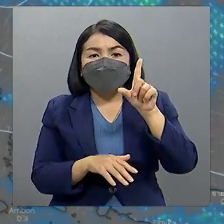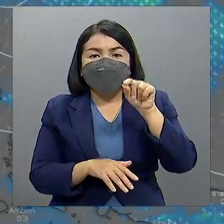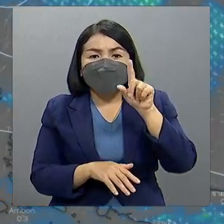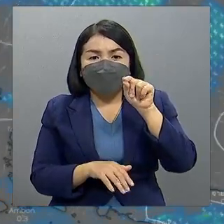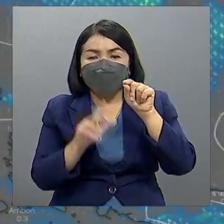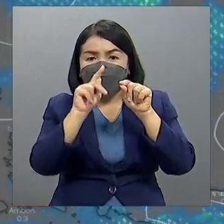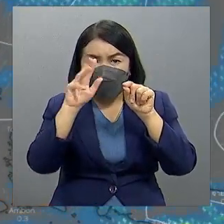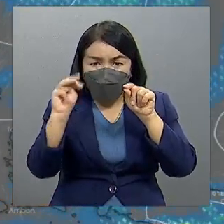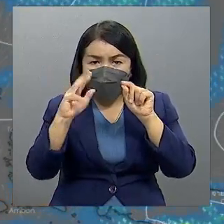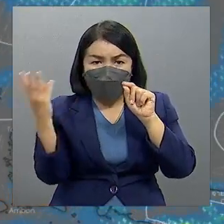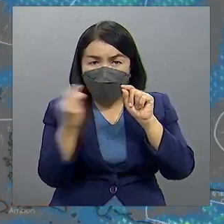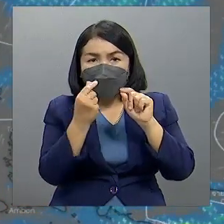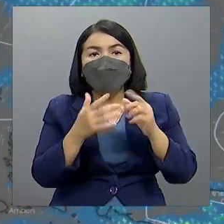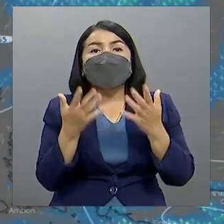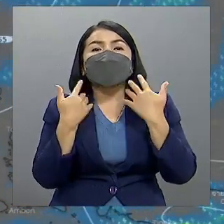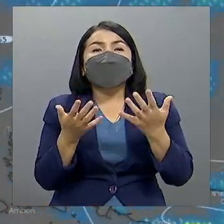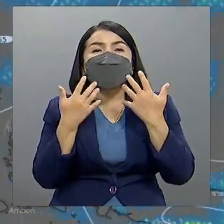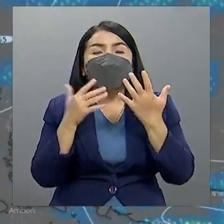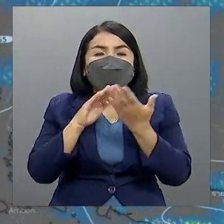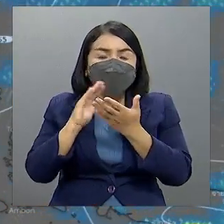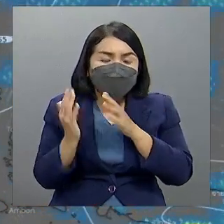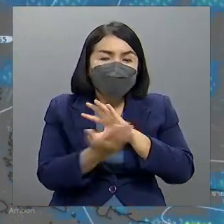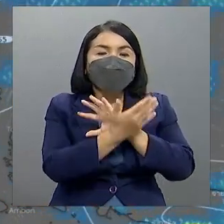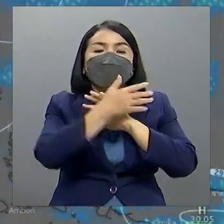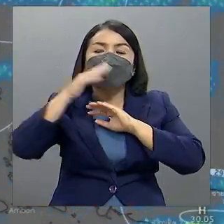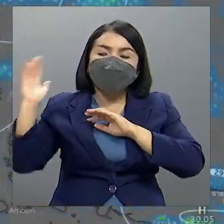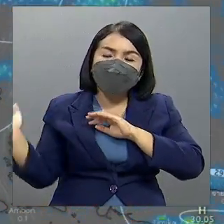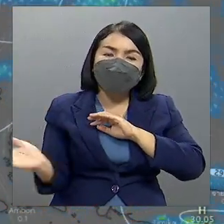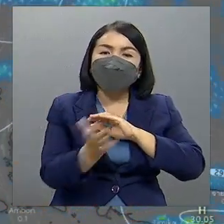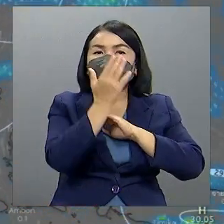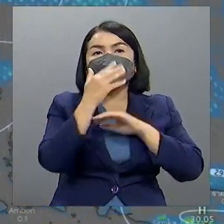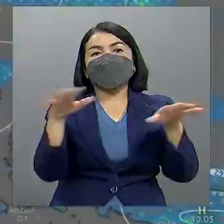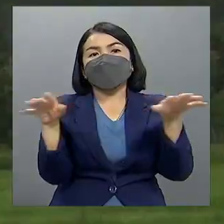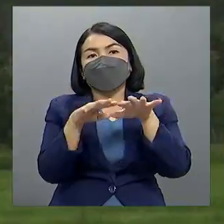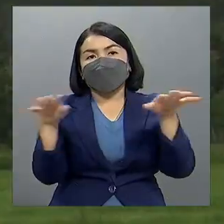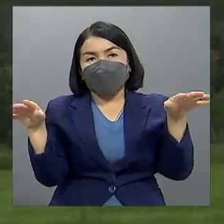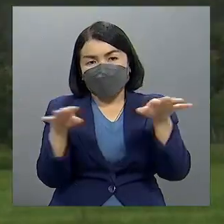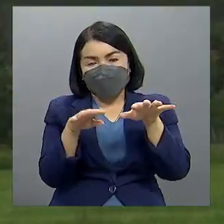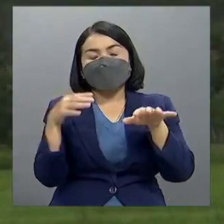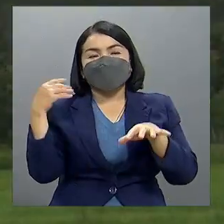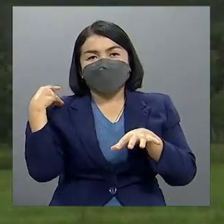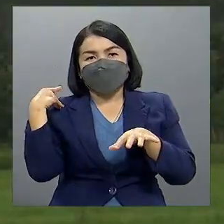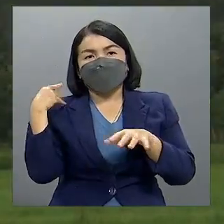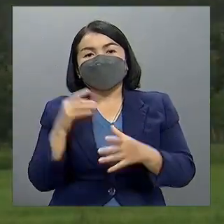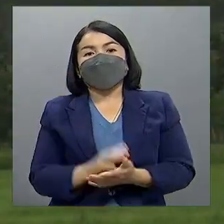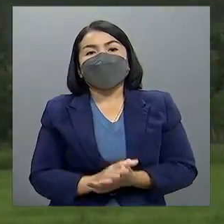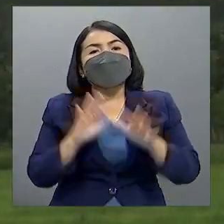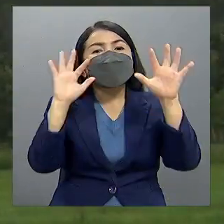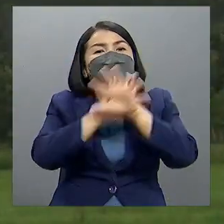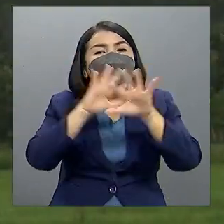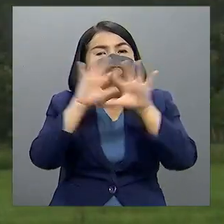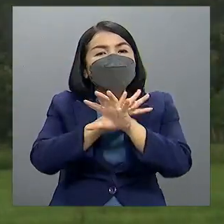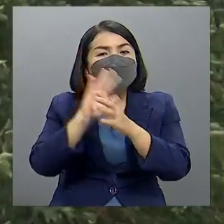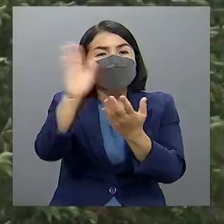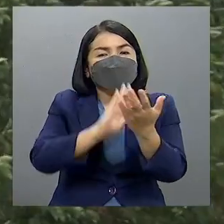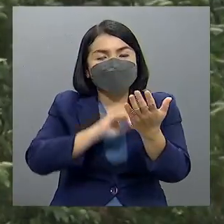จะอ่อนกำลังลงเป็นหย่อมความกดอากาศกำลังแรงในระยะต่อไปค่ะลักษณะเช่นนี้จะทำให้พื้นที่ภาคเหนือภาค